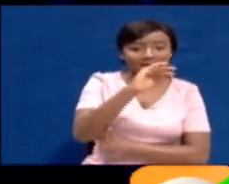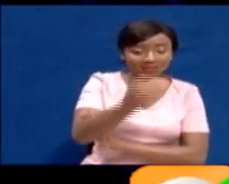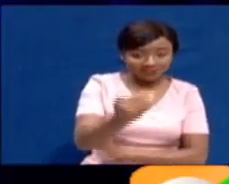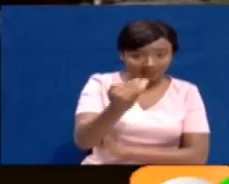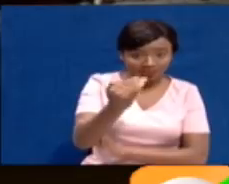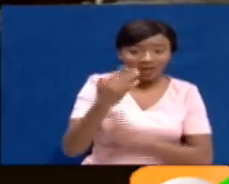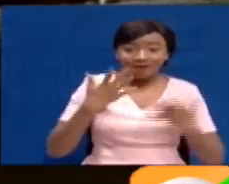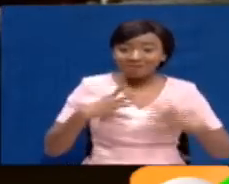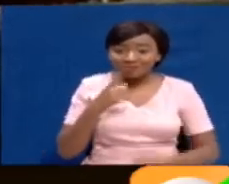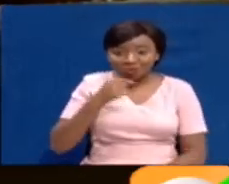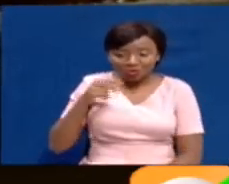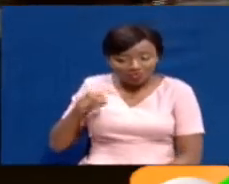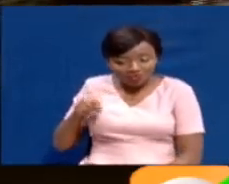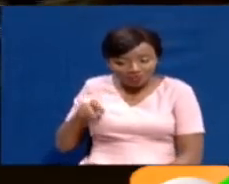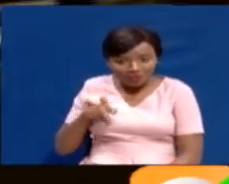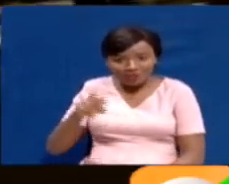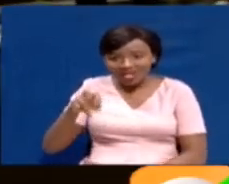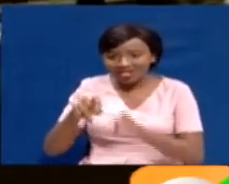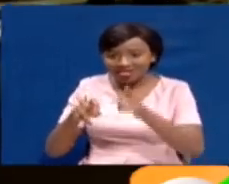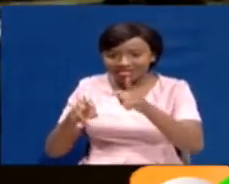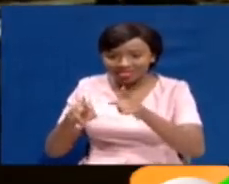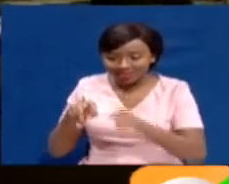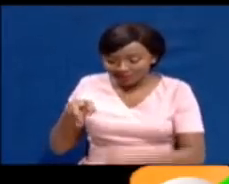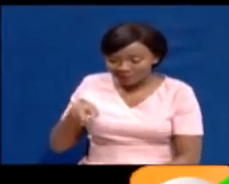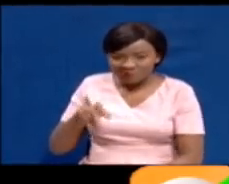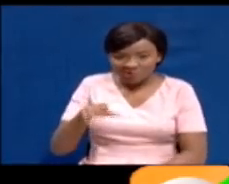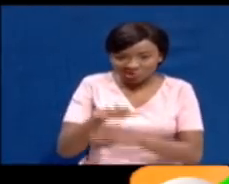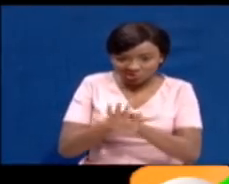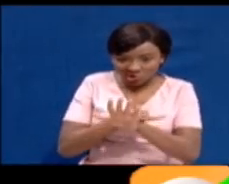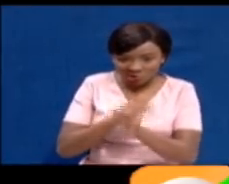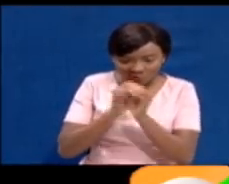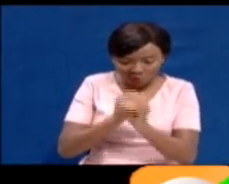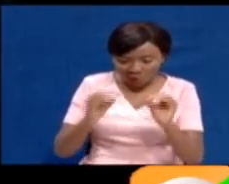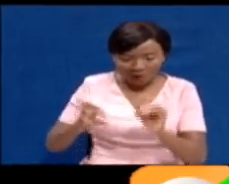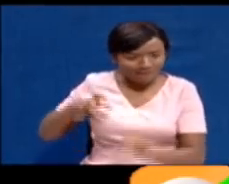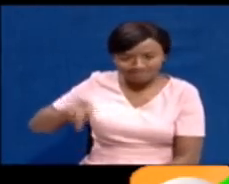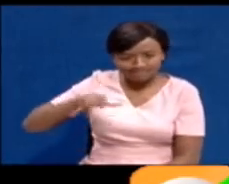And those on foot are forced to energize their strides.